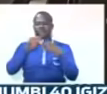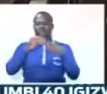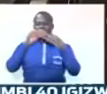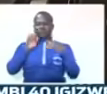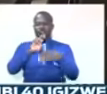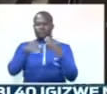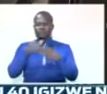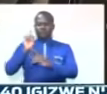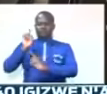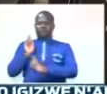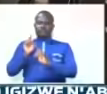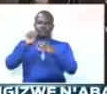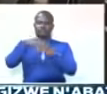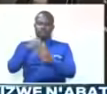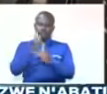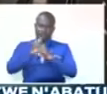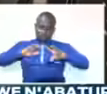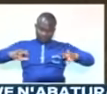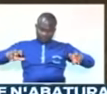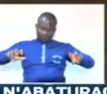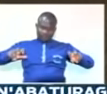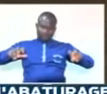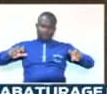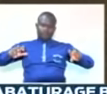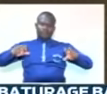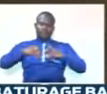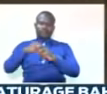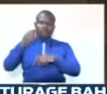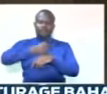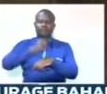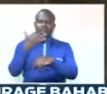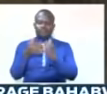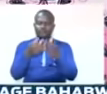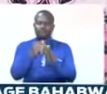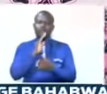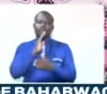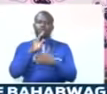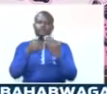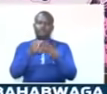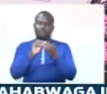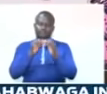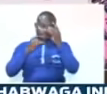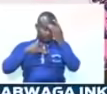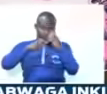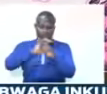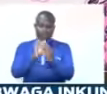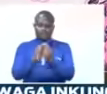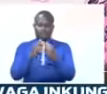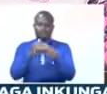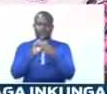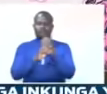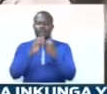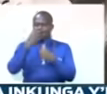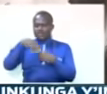cyangwa iz'umutekano zijya zinaza gukora igenzura mu minsi 5 w'iki cyumweru imibare y'abandura COVID-19 mu karere ka